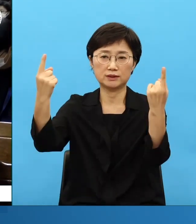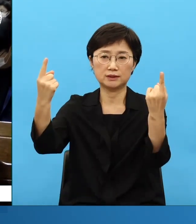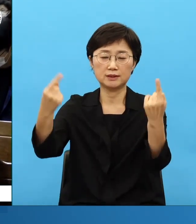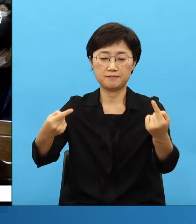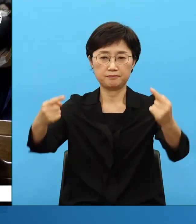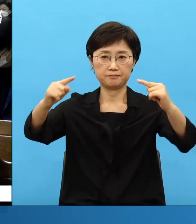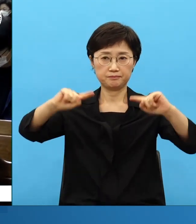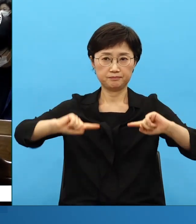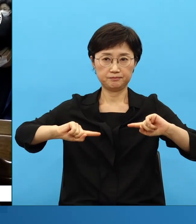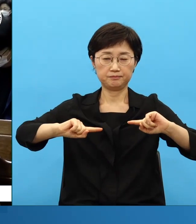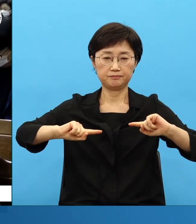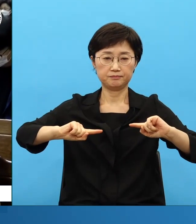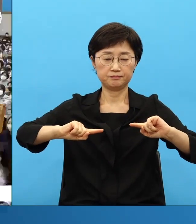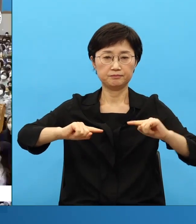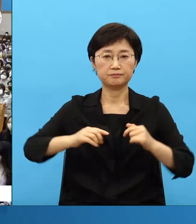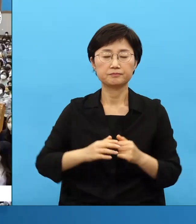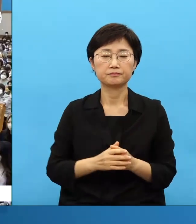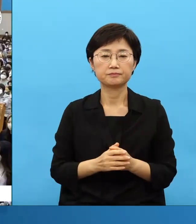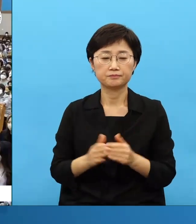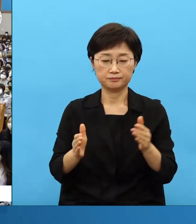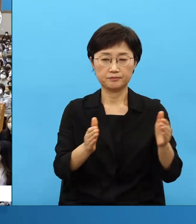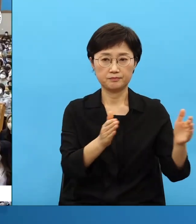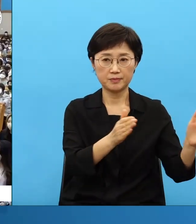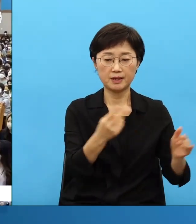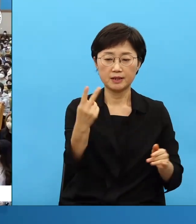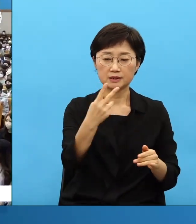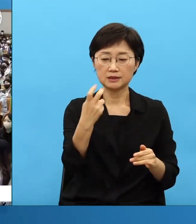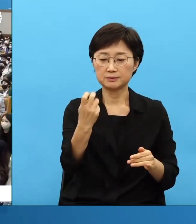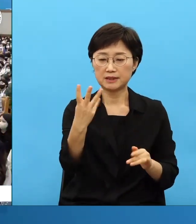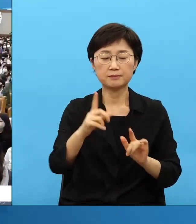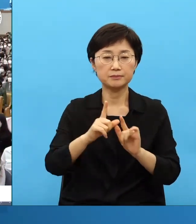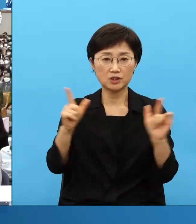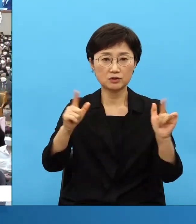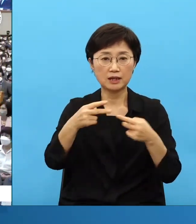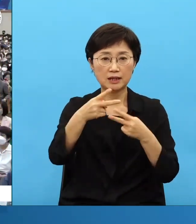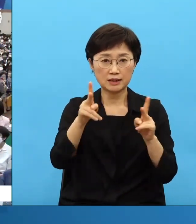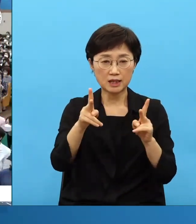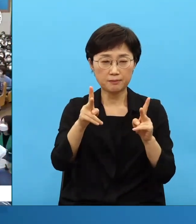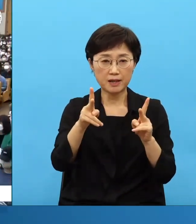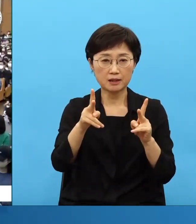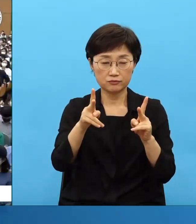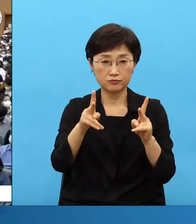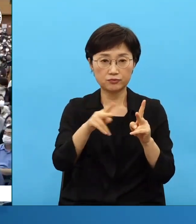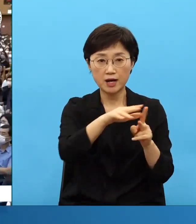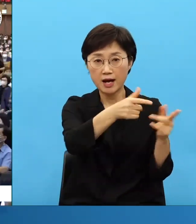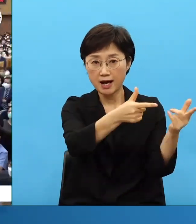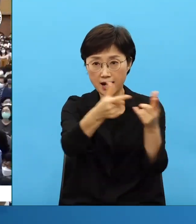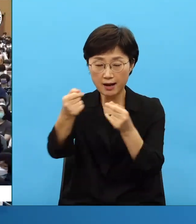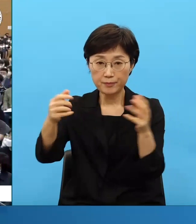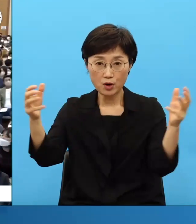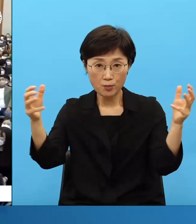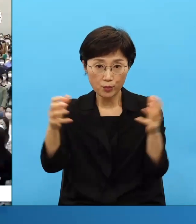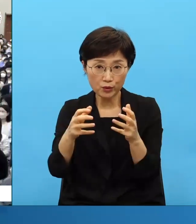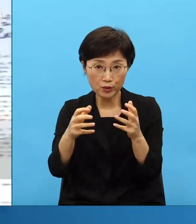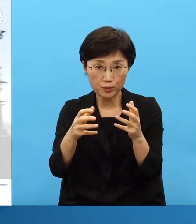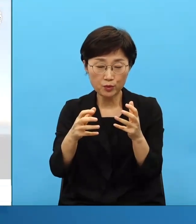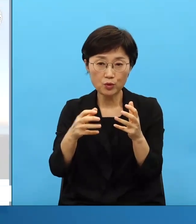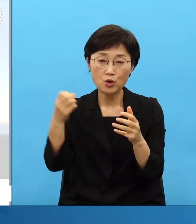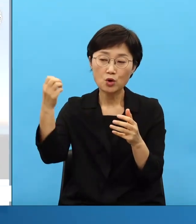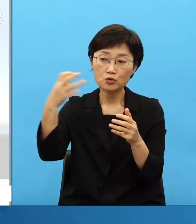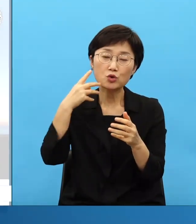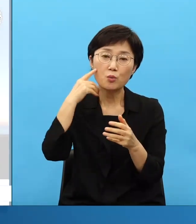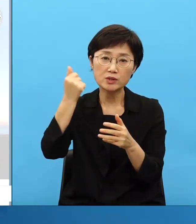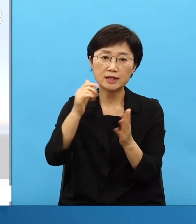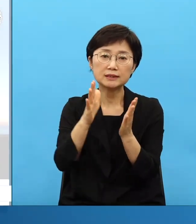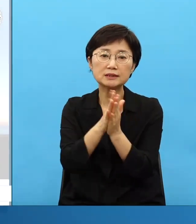수 있습니다. 한편 2023년 다락방 모든 가족이 함께 기도할 방향을 담은 류광수 목사의